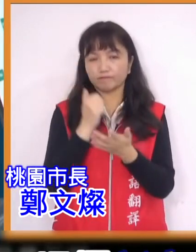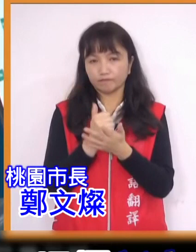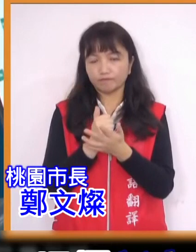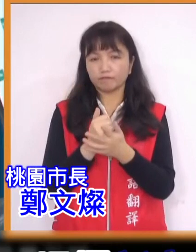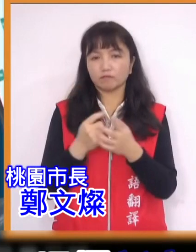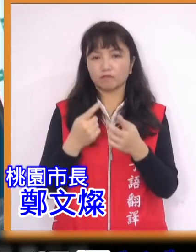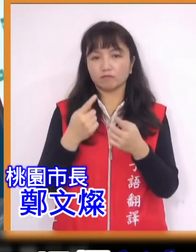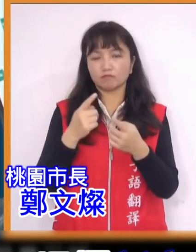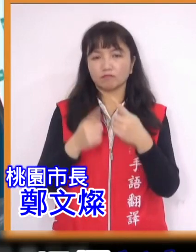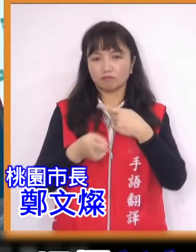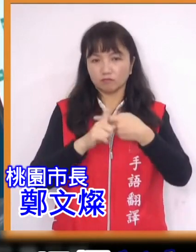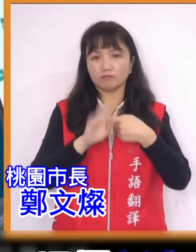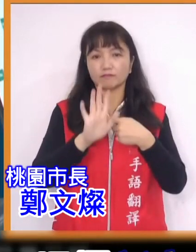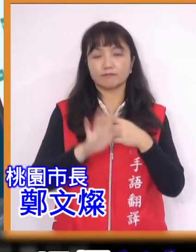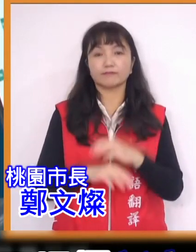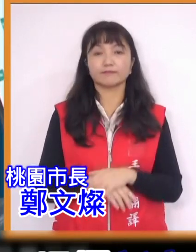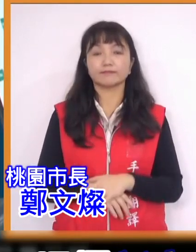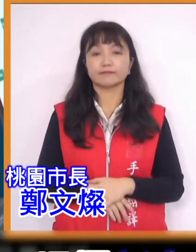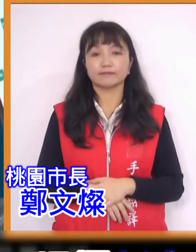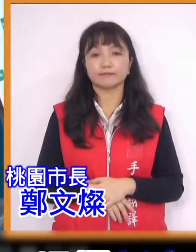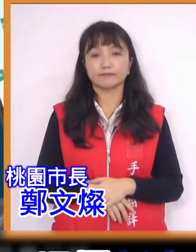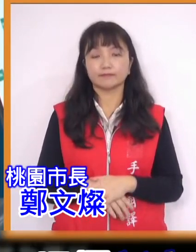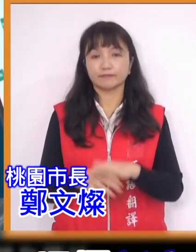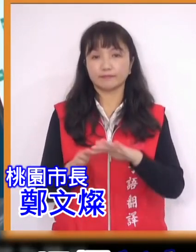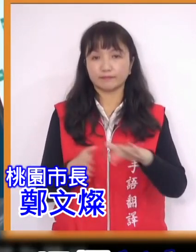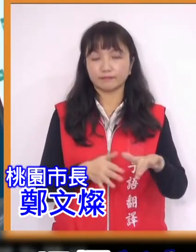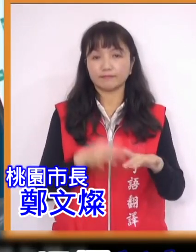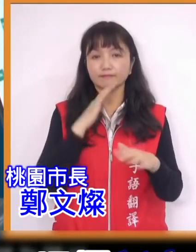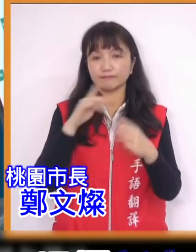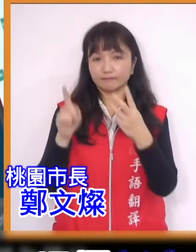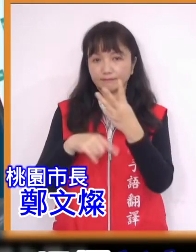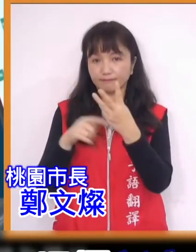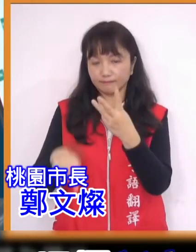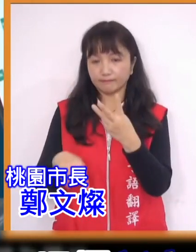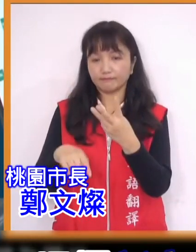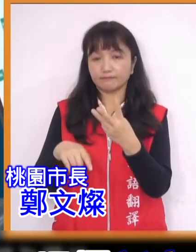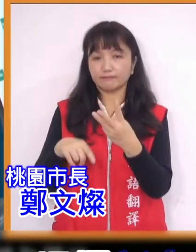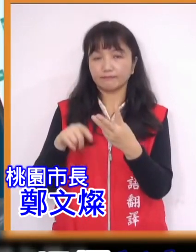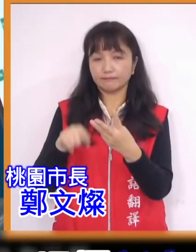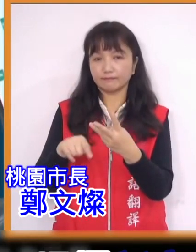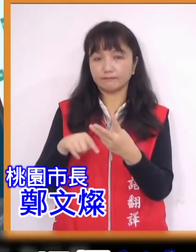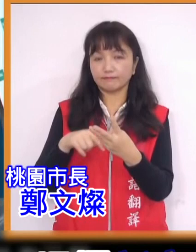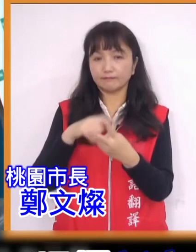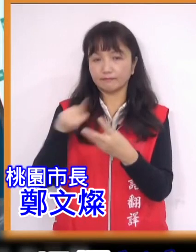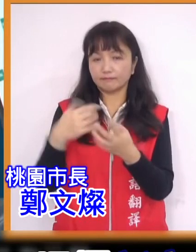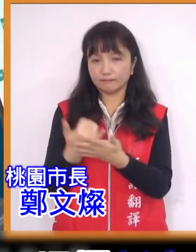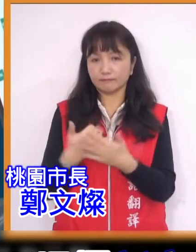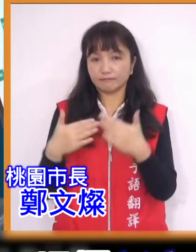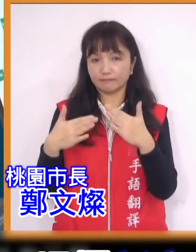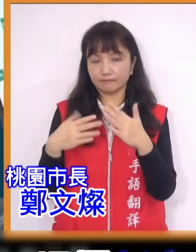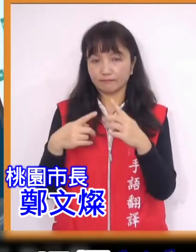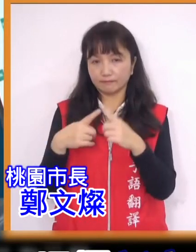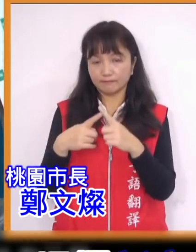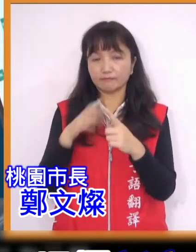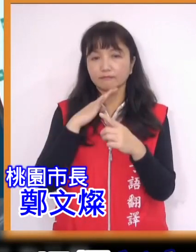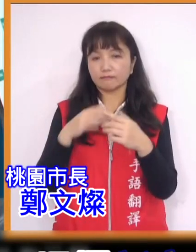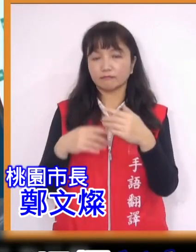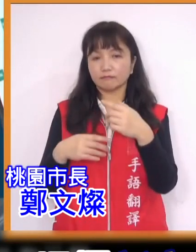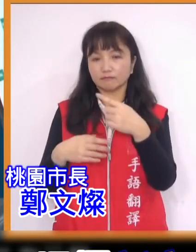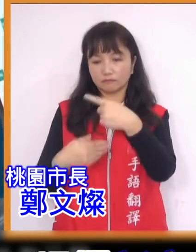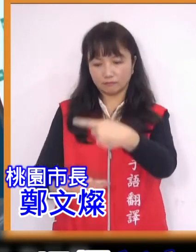转为阳性。另外有三个这个顾客哈，是